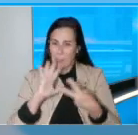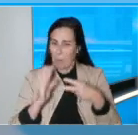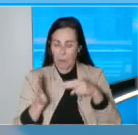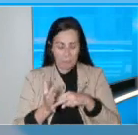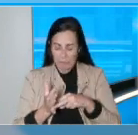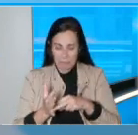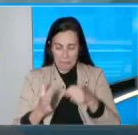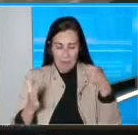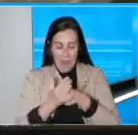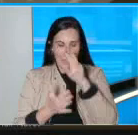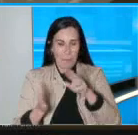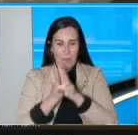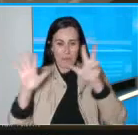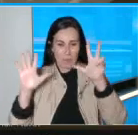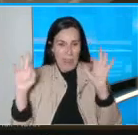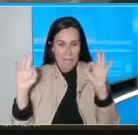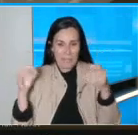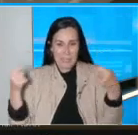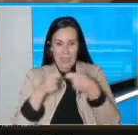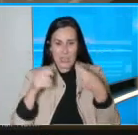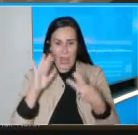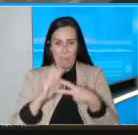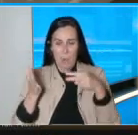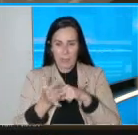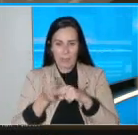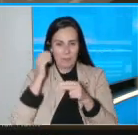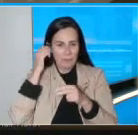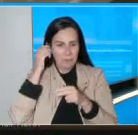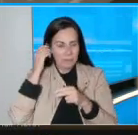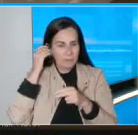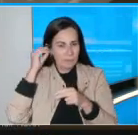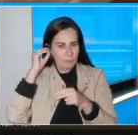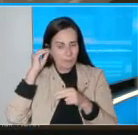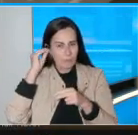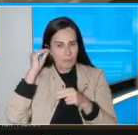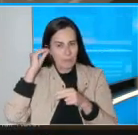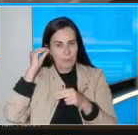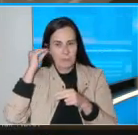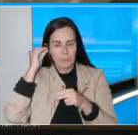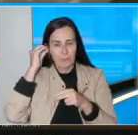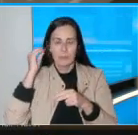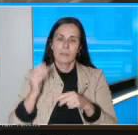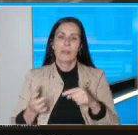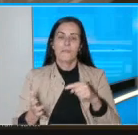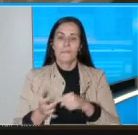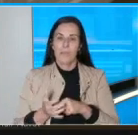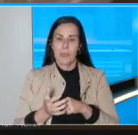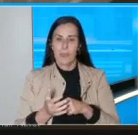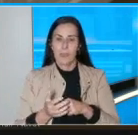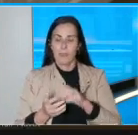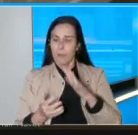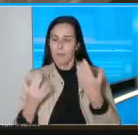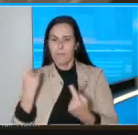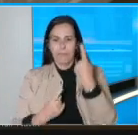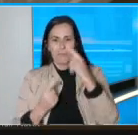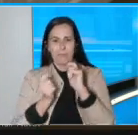עד 2018 היה בעצם מאוד מאוד כמעט לא קיים, כן. ואותה סדרה שבזכותה הוא הפך